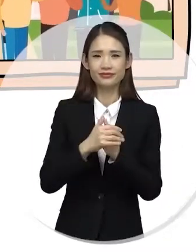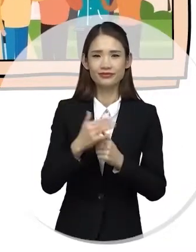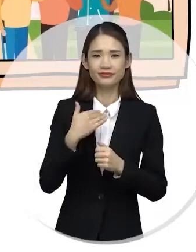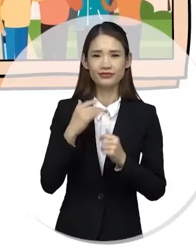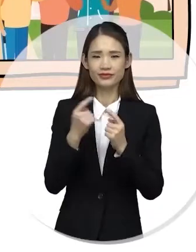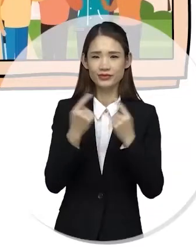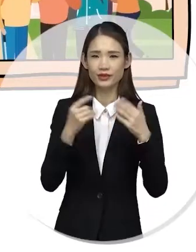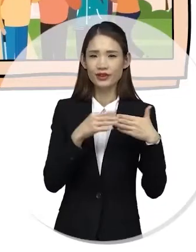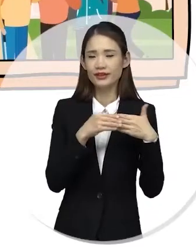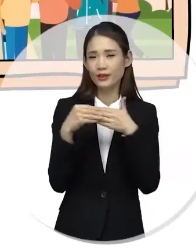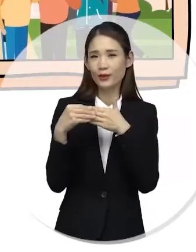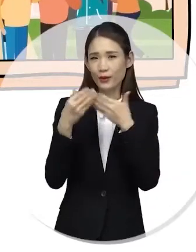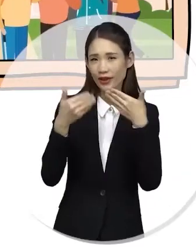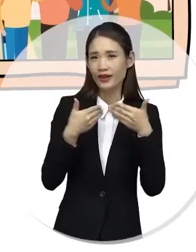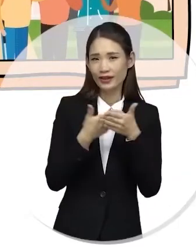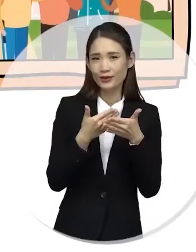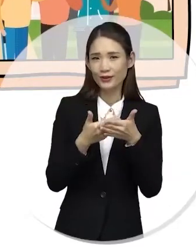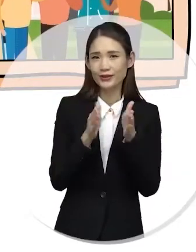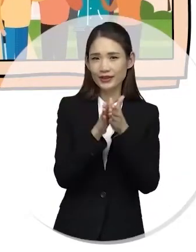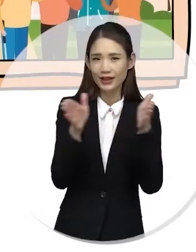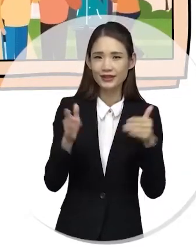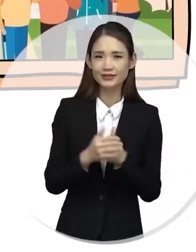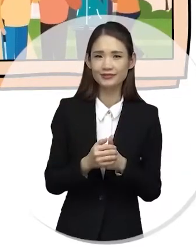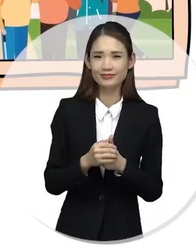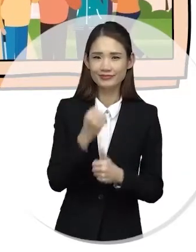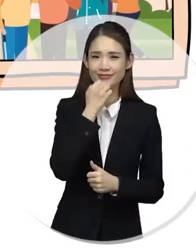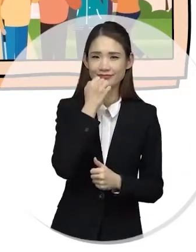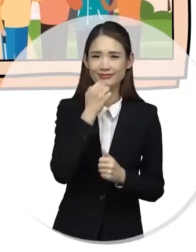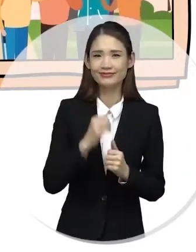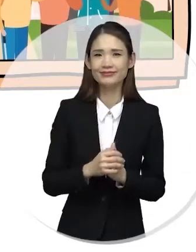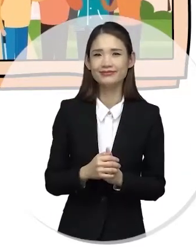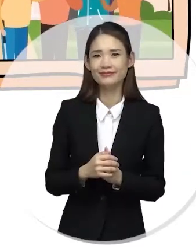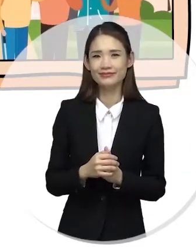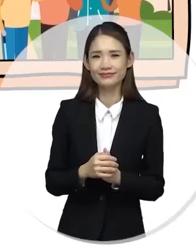날 중앙도서관으로 인도해줘. 시작한 거야? 어.